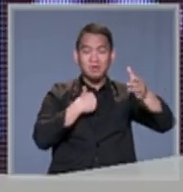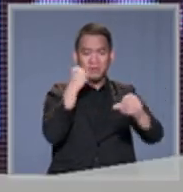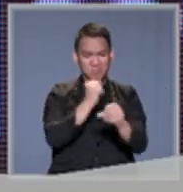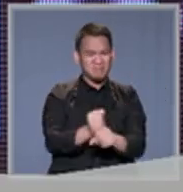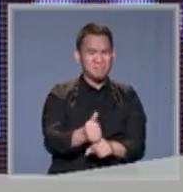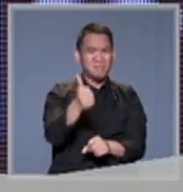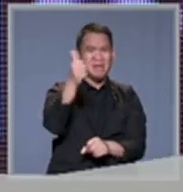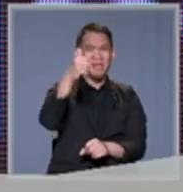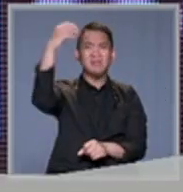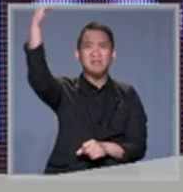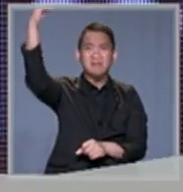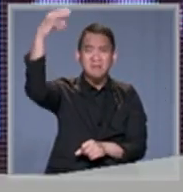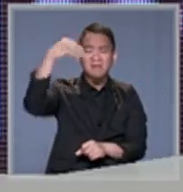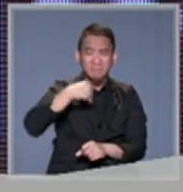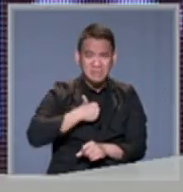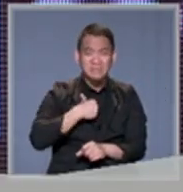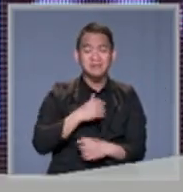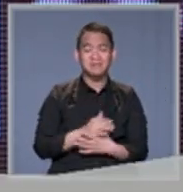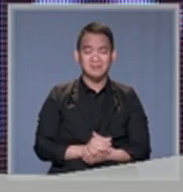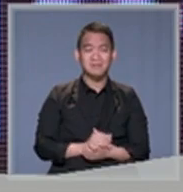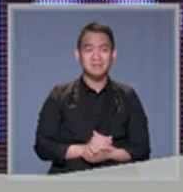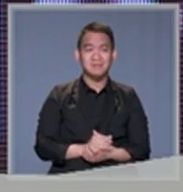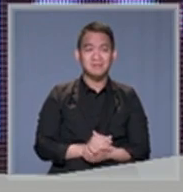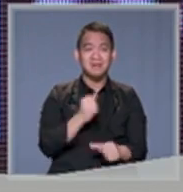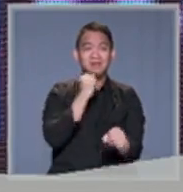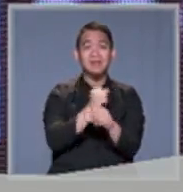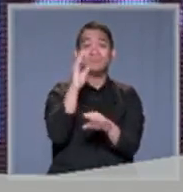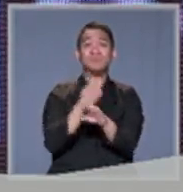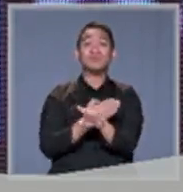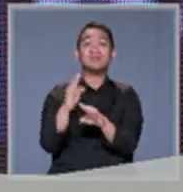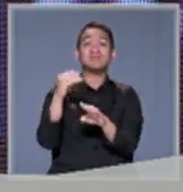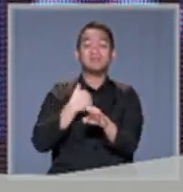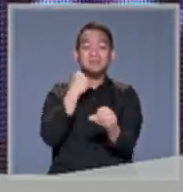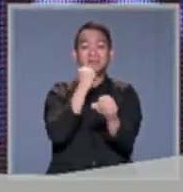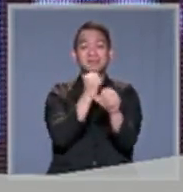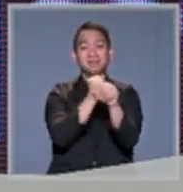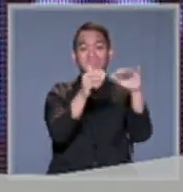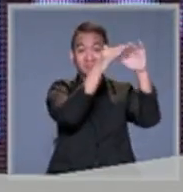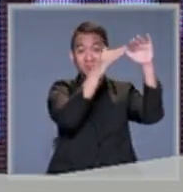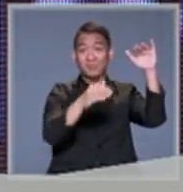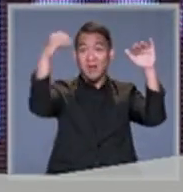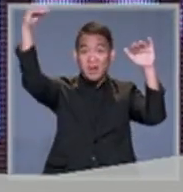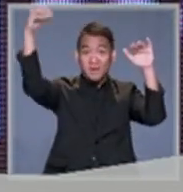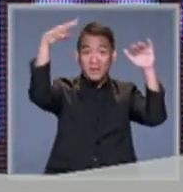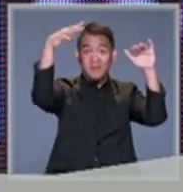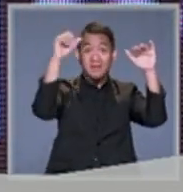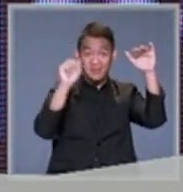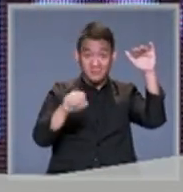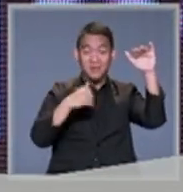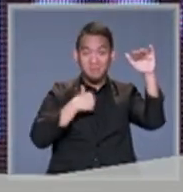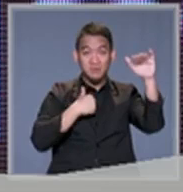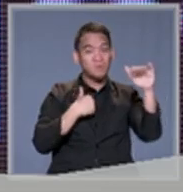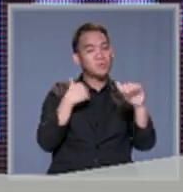ตในเมืองหลวงใครที่ทำธุรกิจโซล่ากับอาคารสูงไปได้แน่